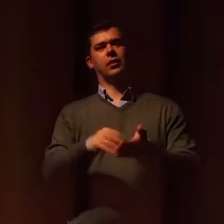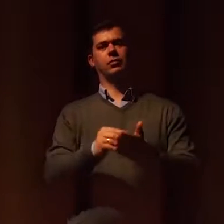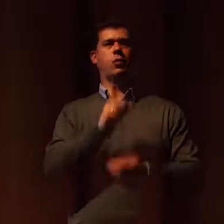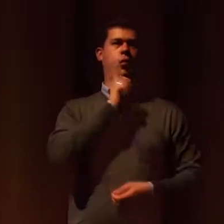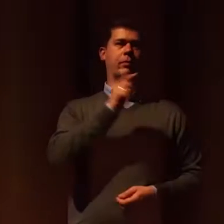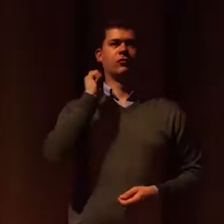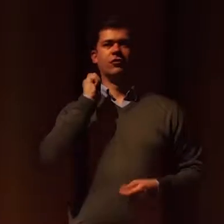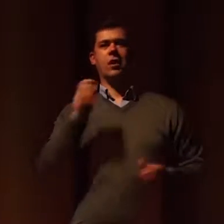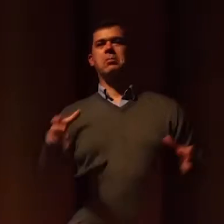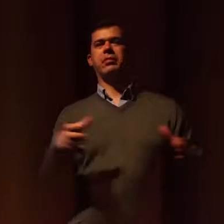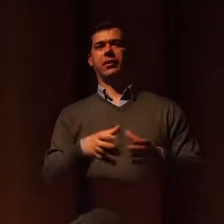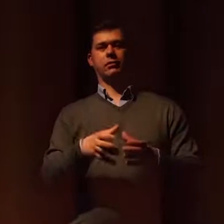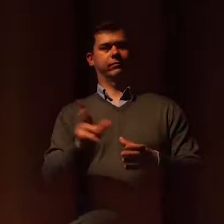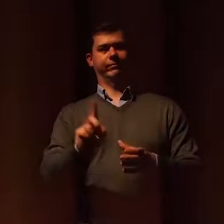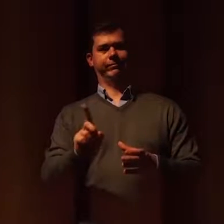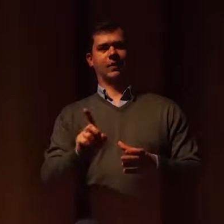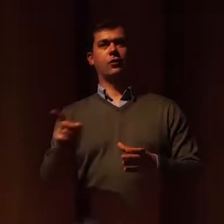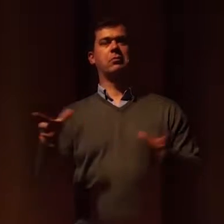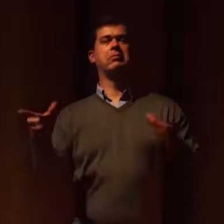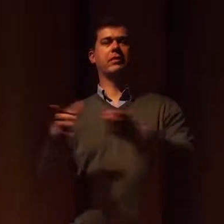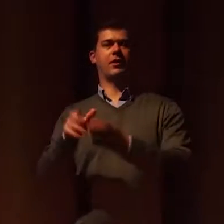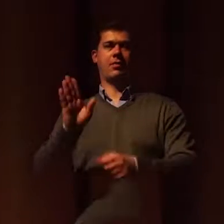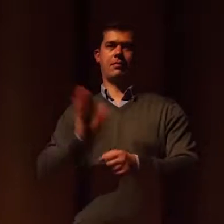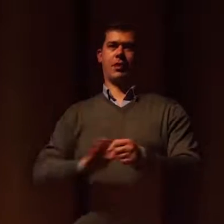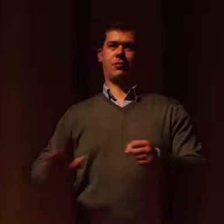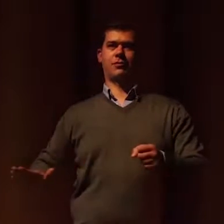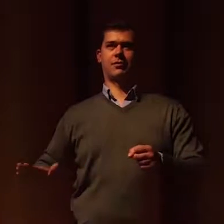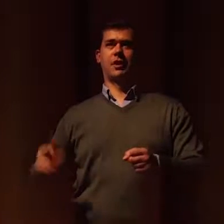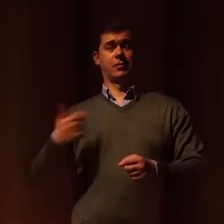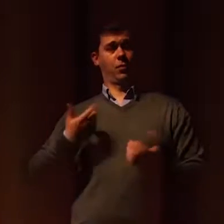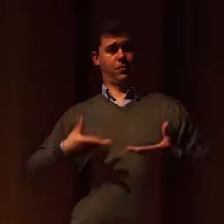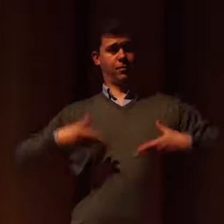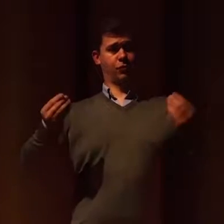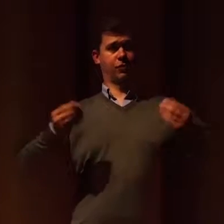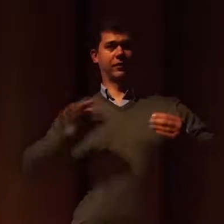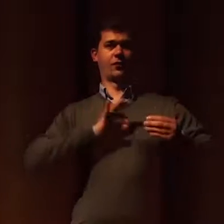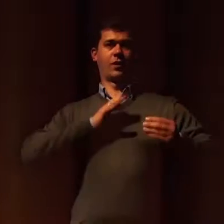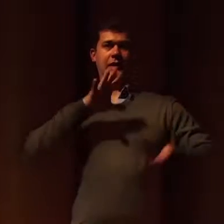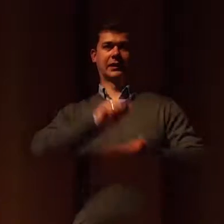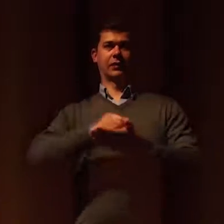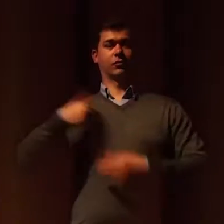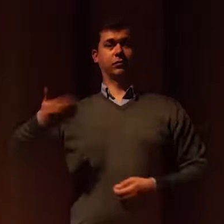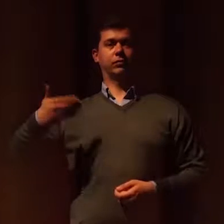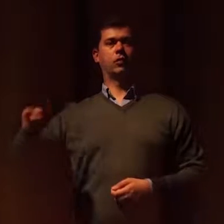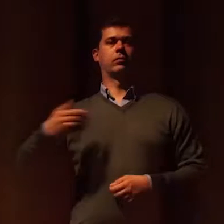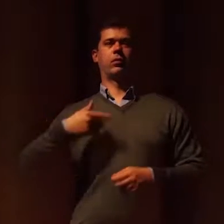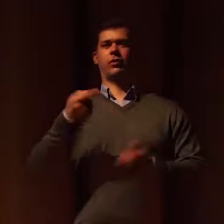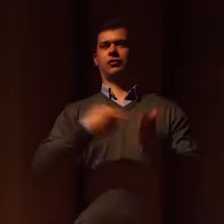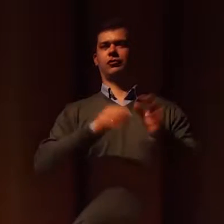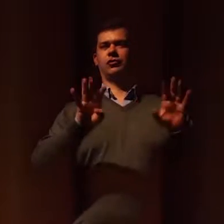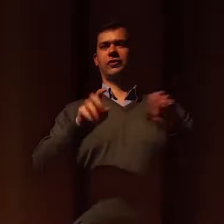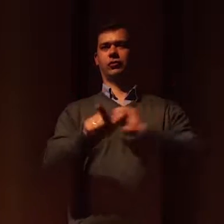ale właśnie sytuacji mniejszości narodowych No już się przyznam że zaczynałam te zajęcia prowadzić w drugiej połowie lat